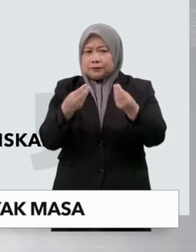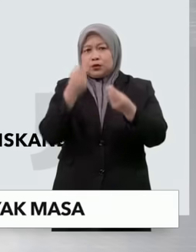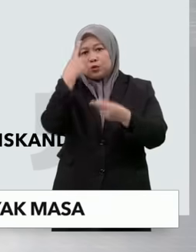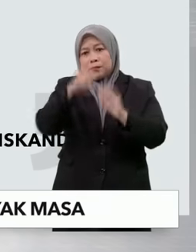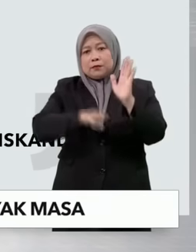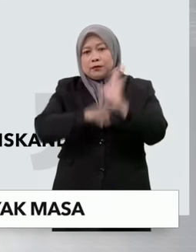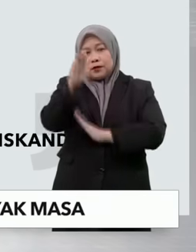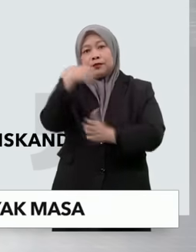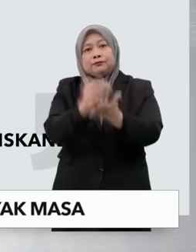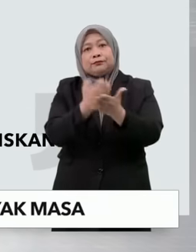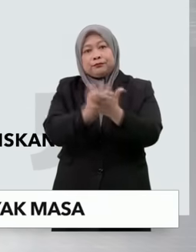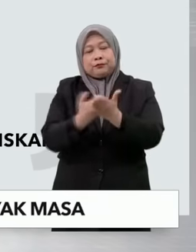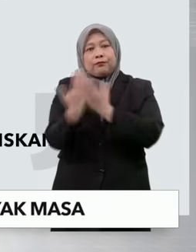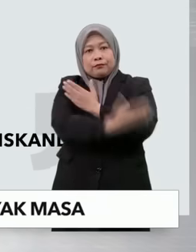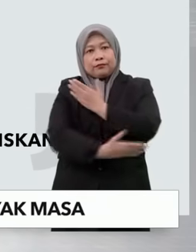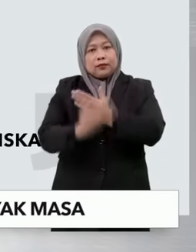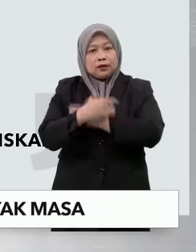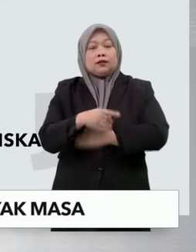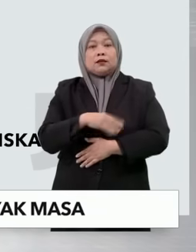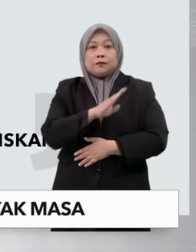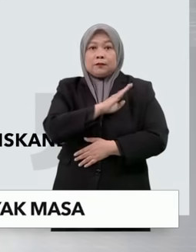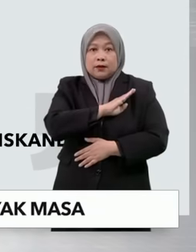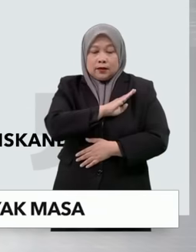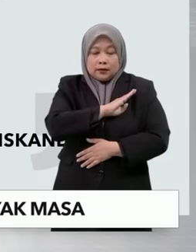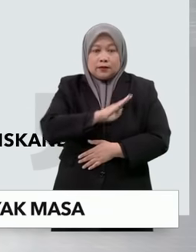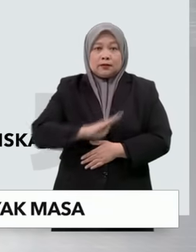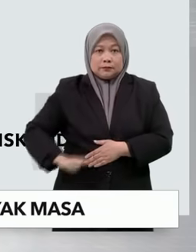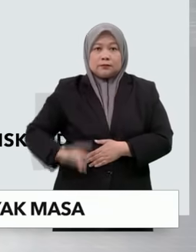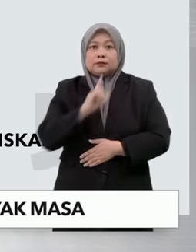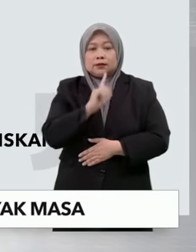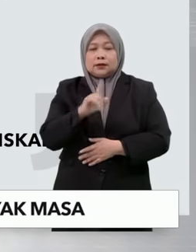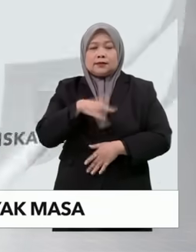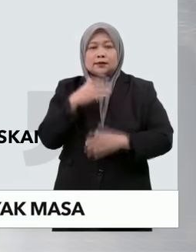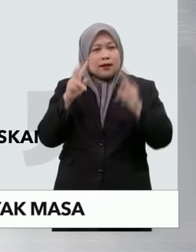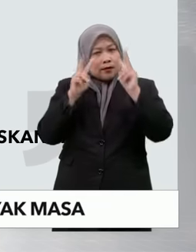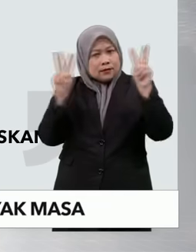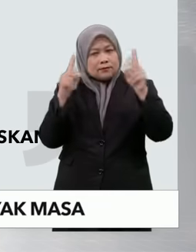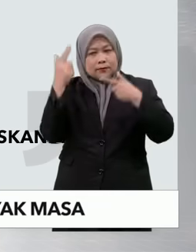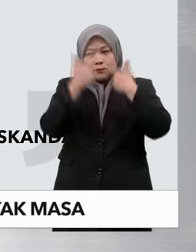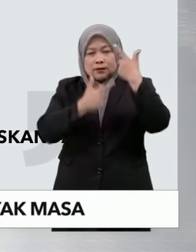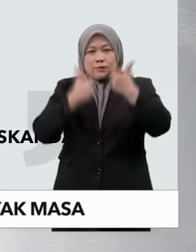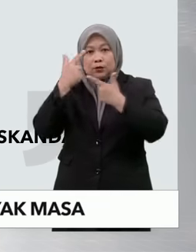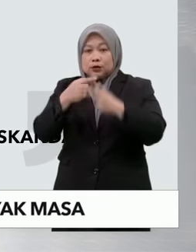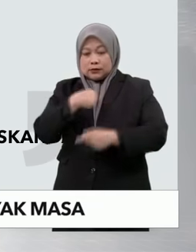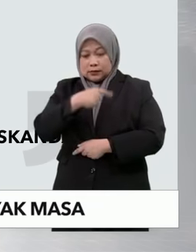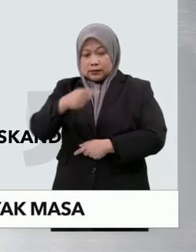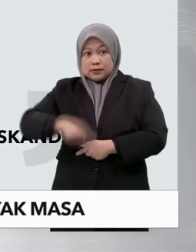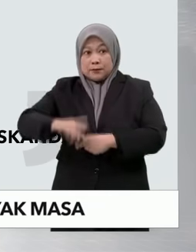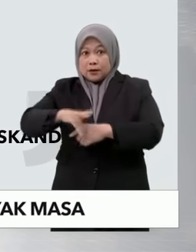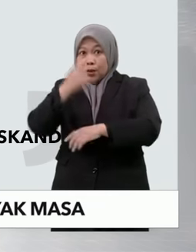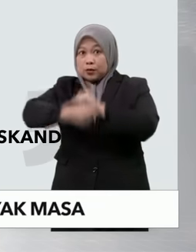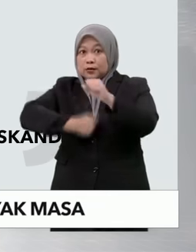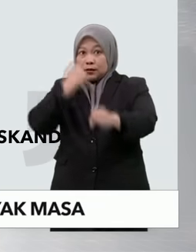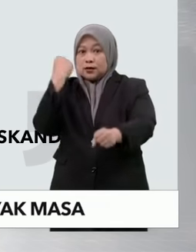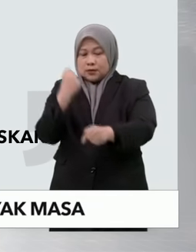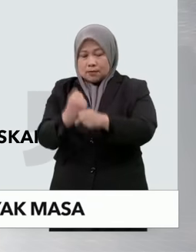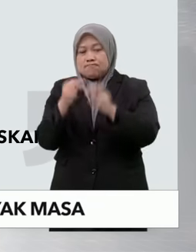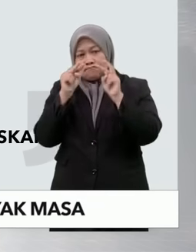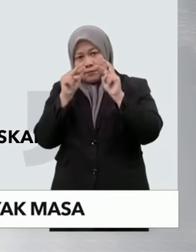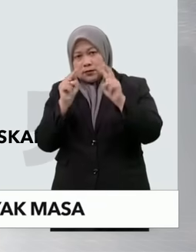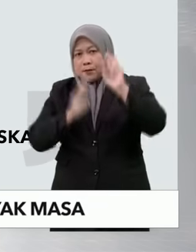membangunkan negara Baginda turut melahirkan rasa lega susulan lawatan Perdana Menteri ke China pada awal tahun ini yang